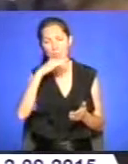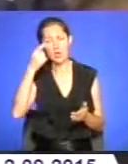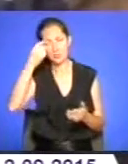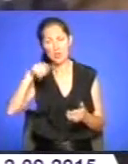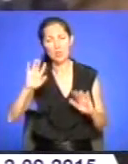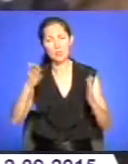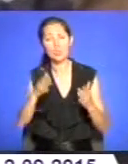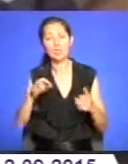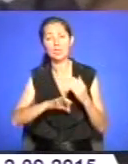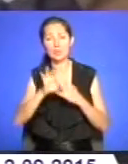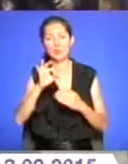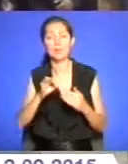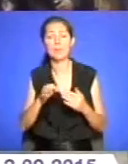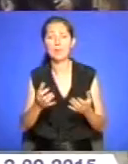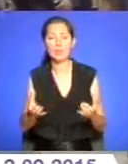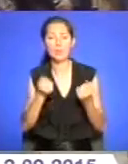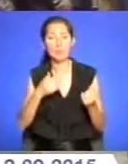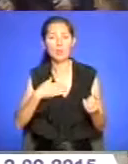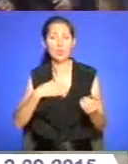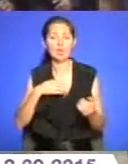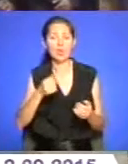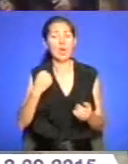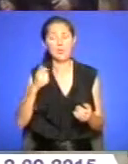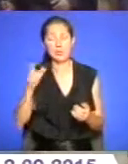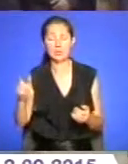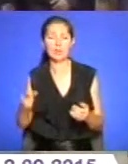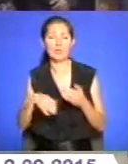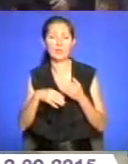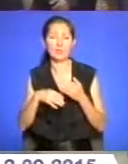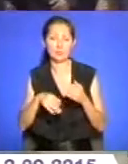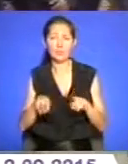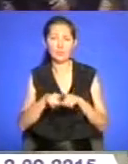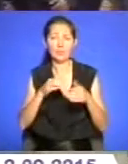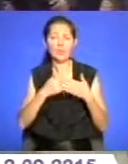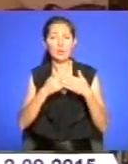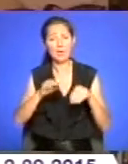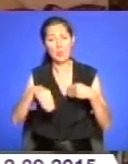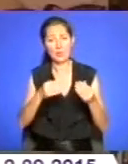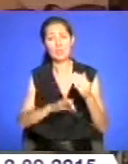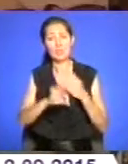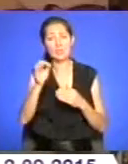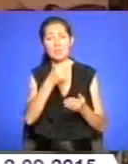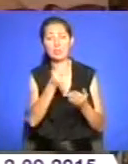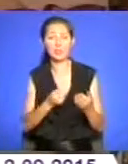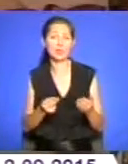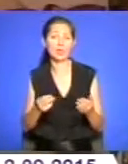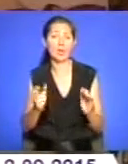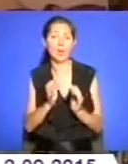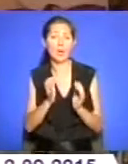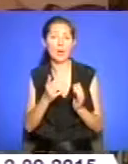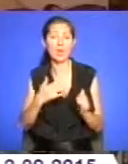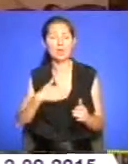наших бійців. Не раз долучалися до волонтерської допомоги, передавали на Схід малюнки і обереги. Нас всі свідомі, вони розуміють,